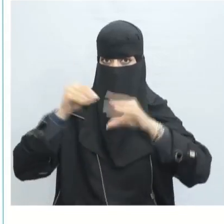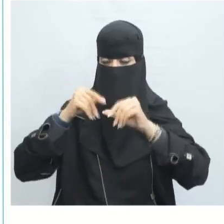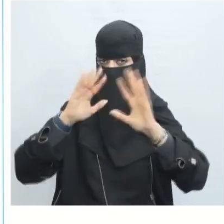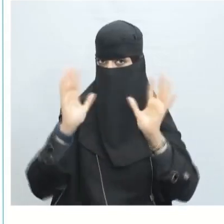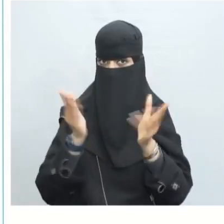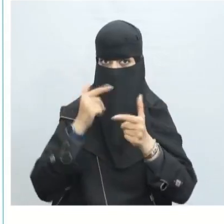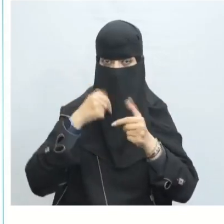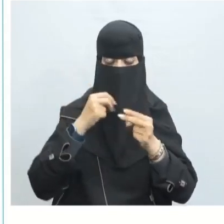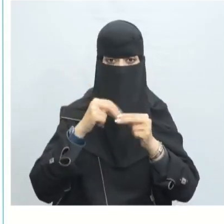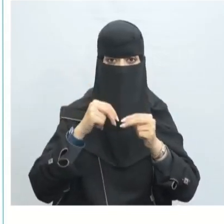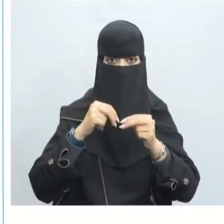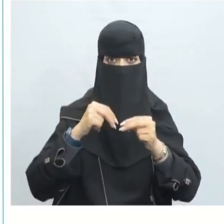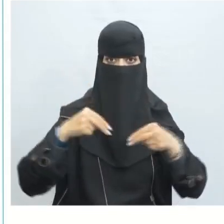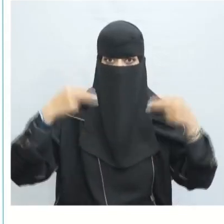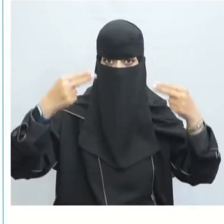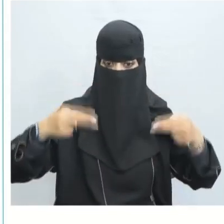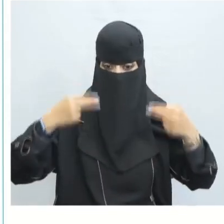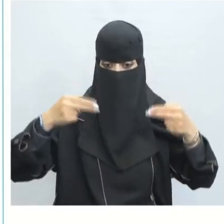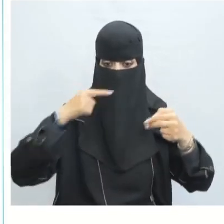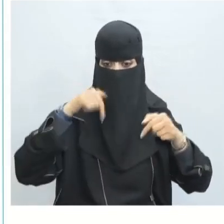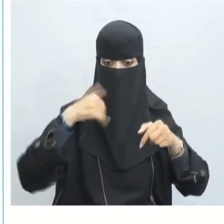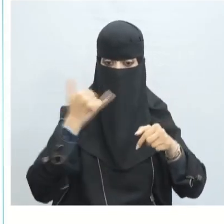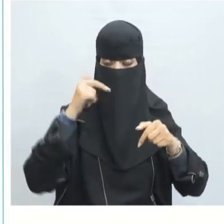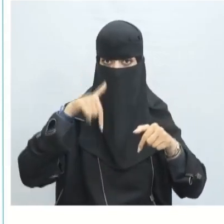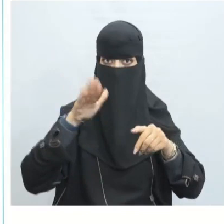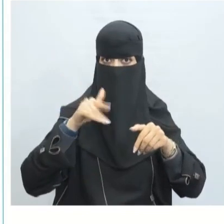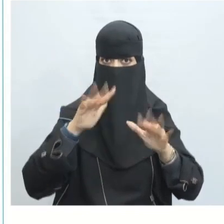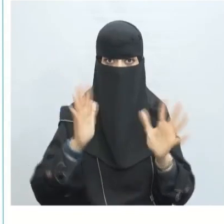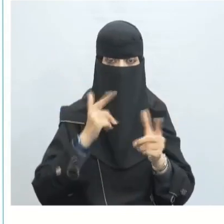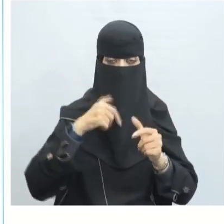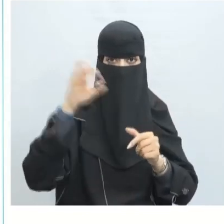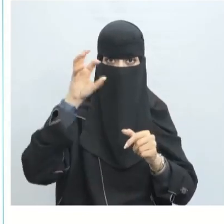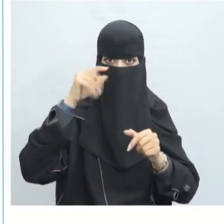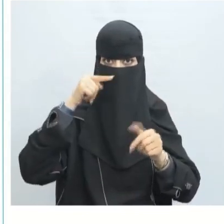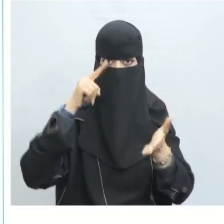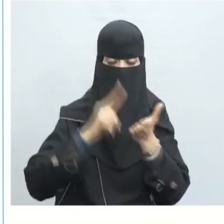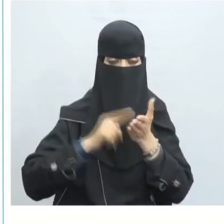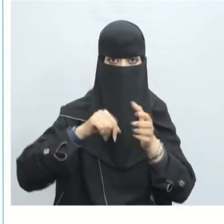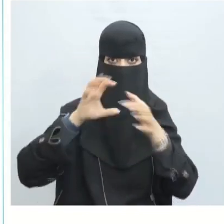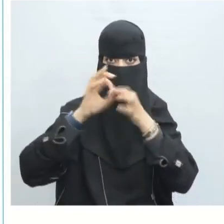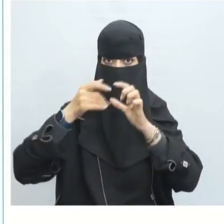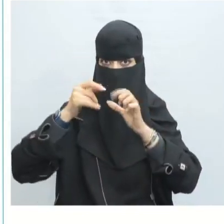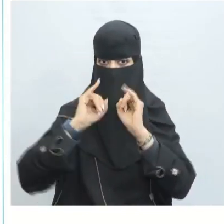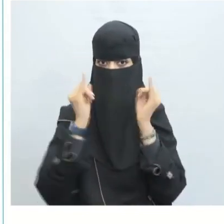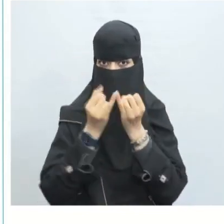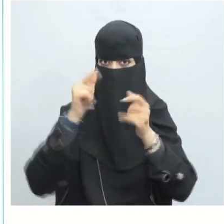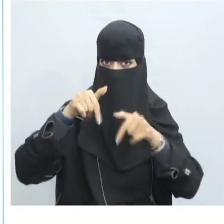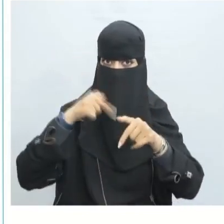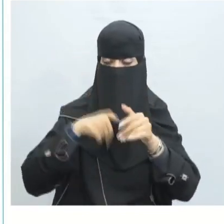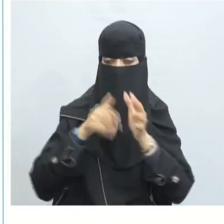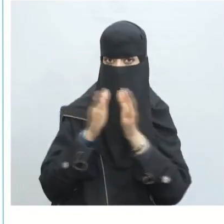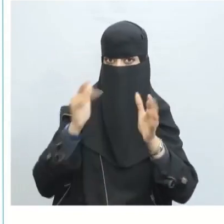الماركت سايز بالتاكيد مهم جدا ولاي شركه ان تعرف او لاي منظمه ان تعرف حجم السوق لهذه